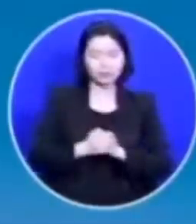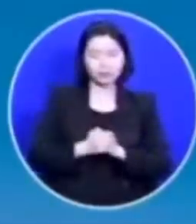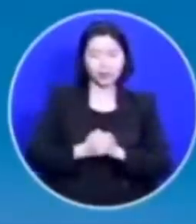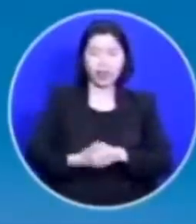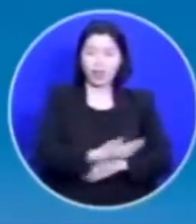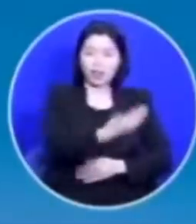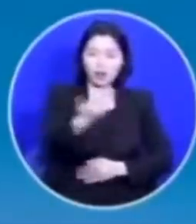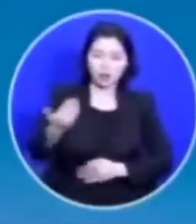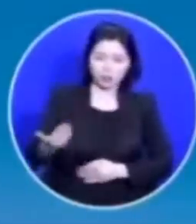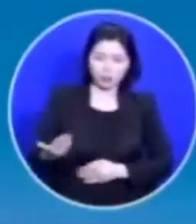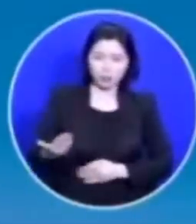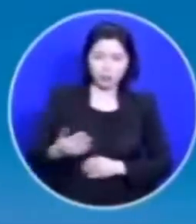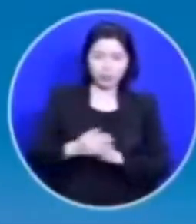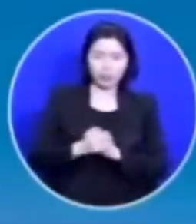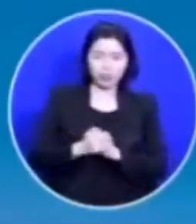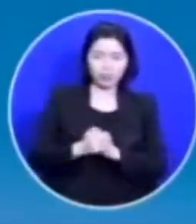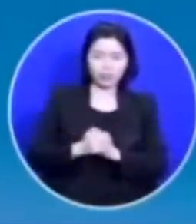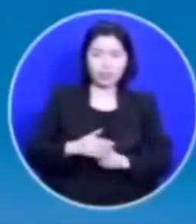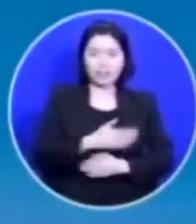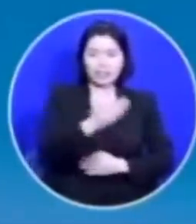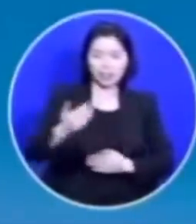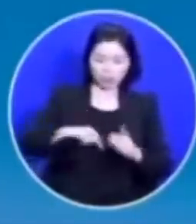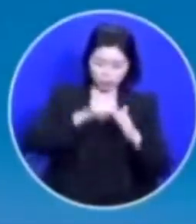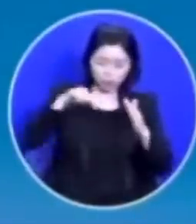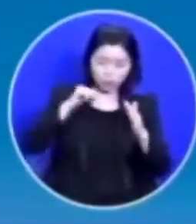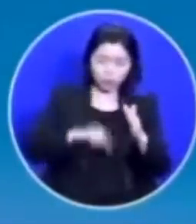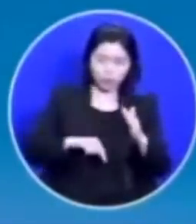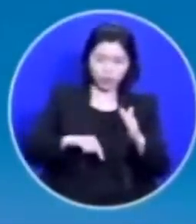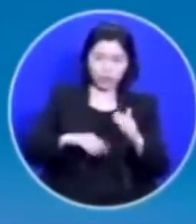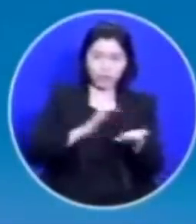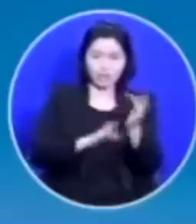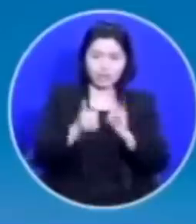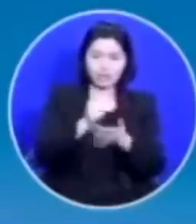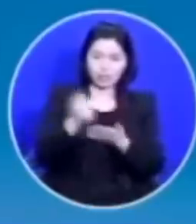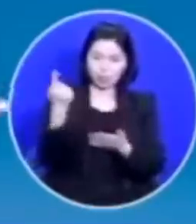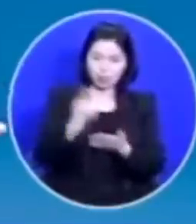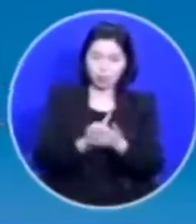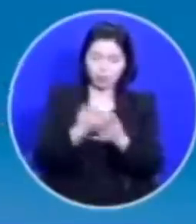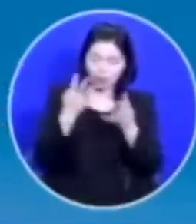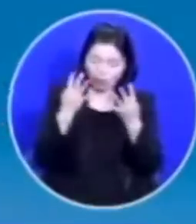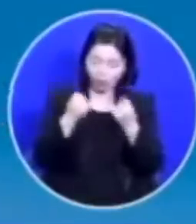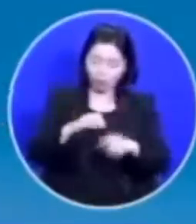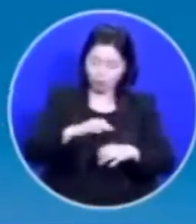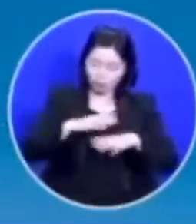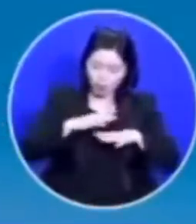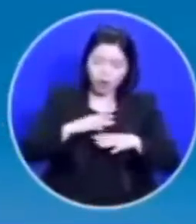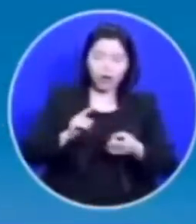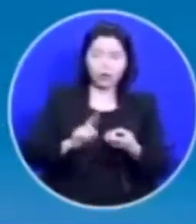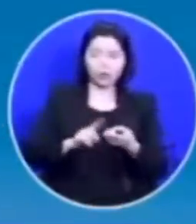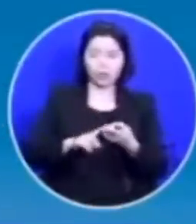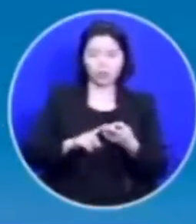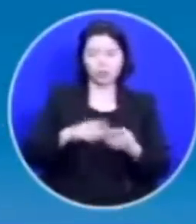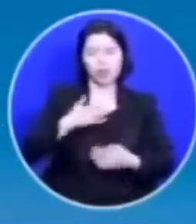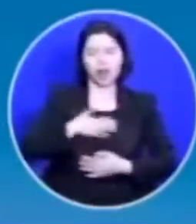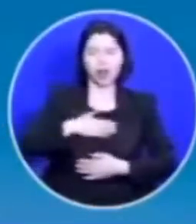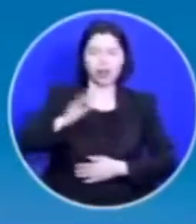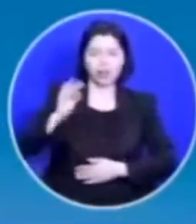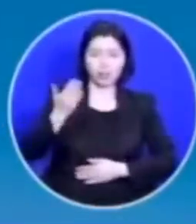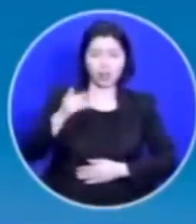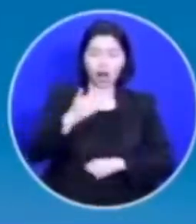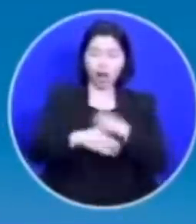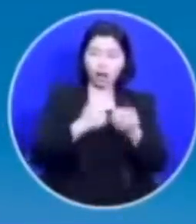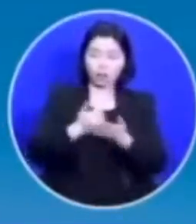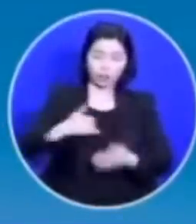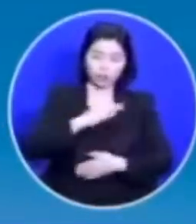여러분 여러분 안에 예수님이 오신 것이 얼마나 놀라운 것인지 아셔야 합니다 하나님이 우리를